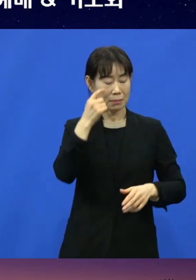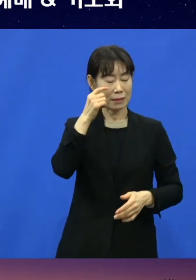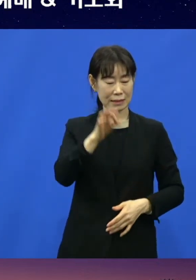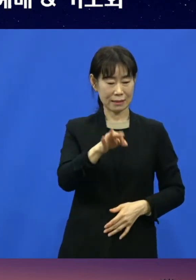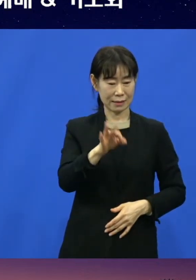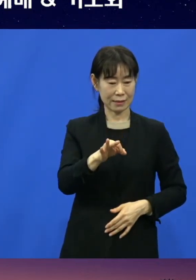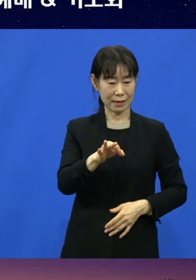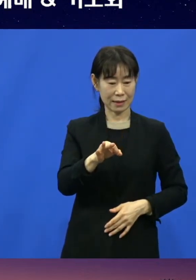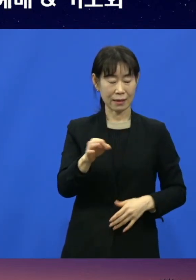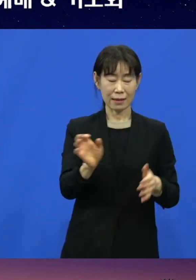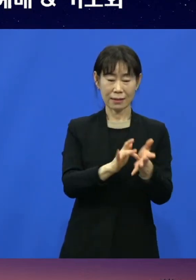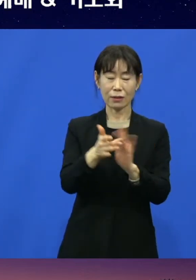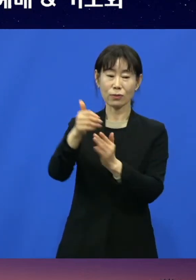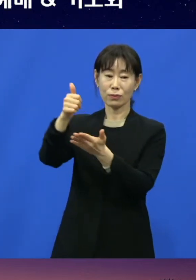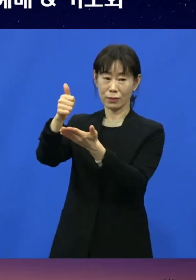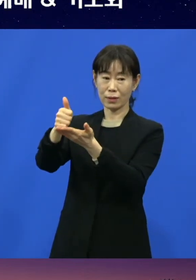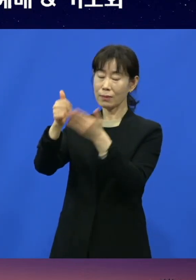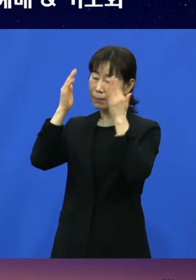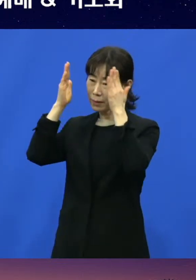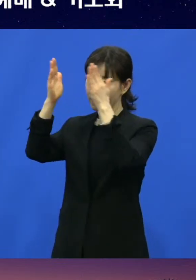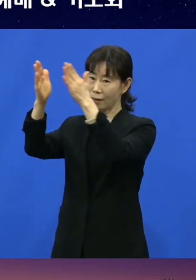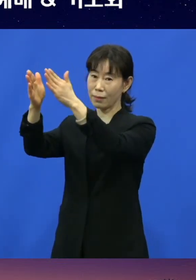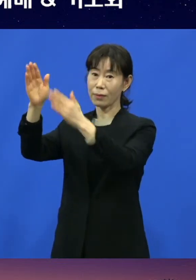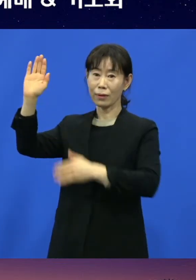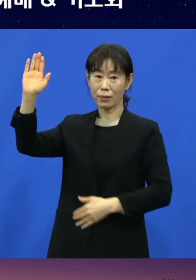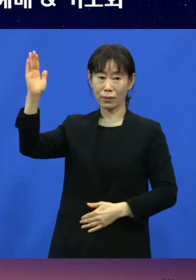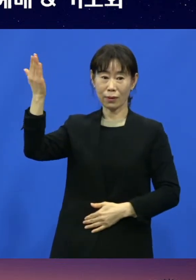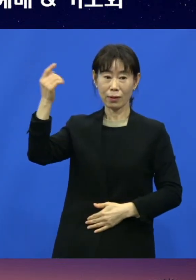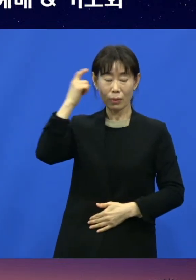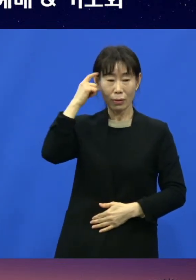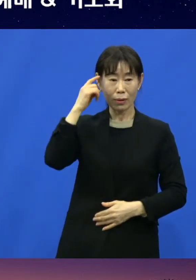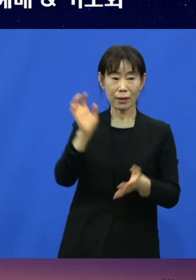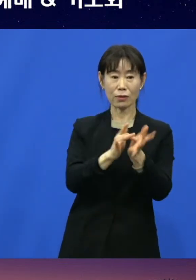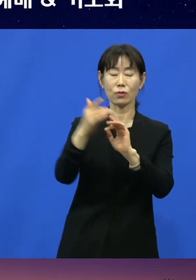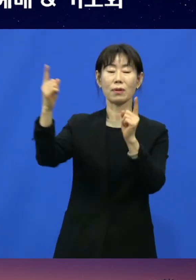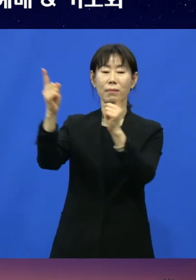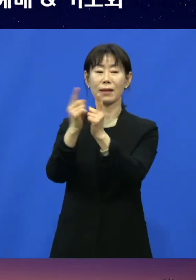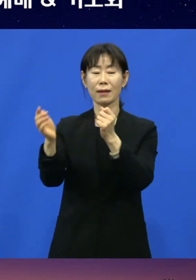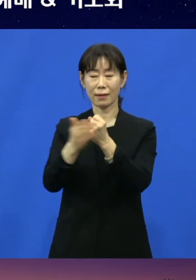있고 언제든지 포기할 수 있는, 왜? 절대적 가치를 만났기 때문에.